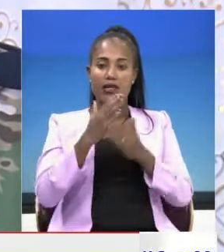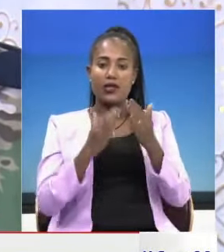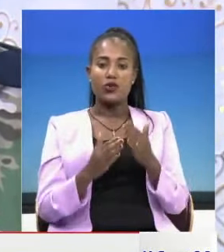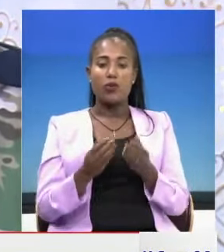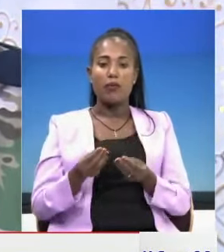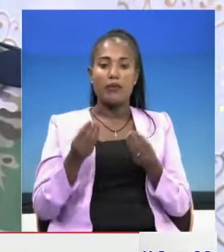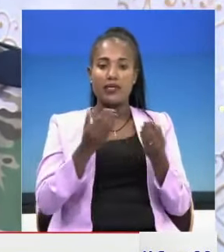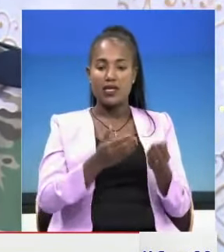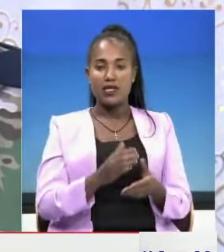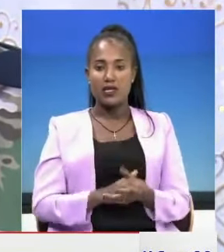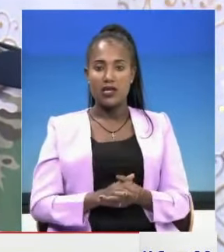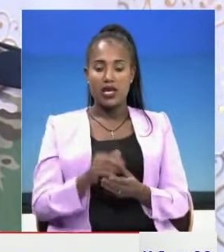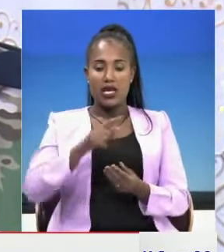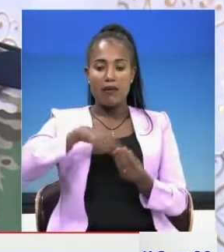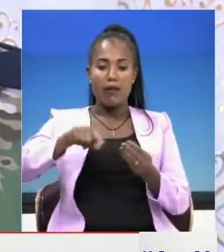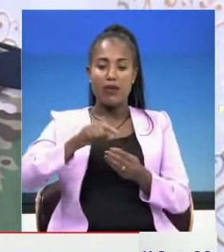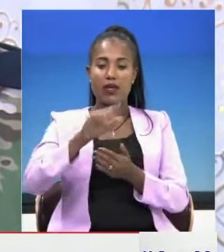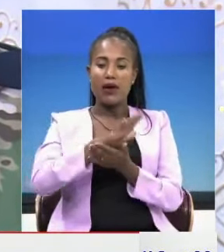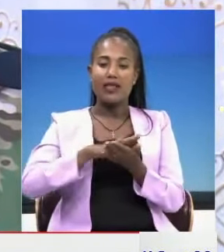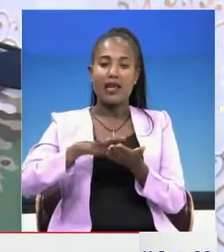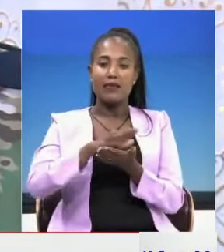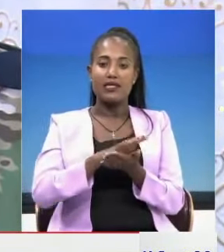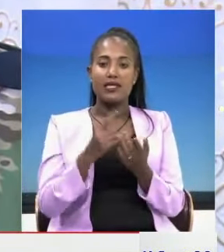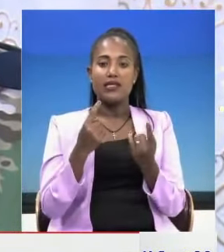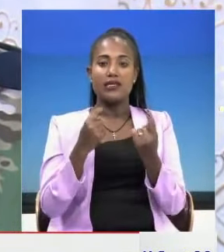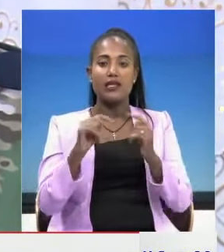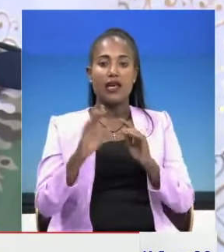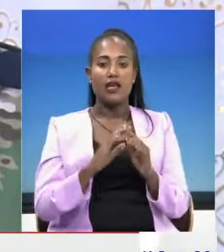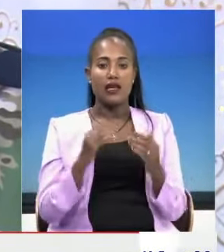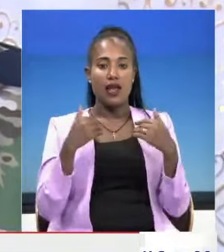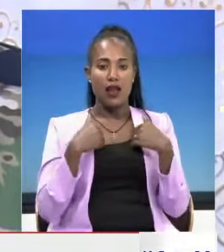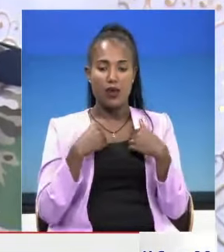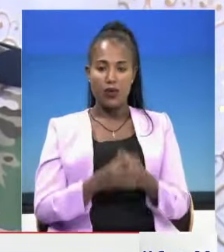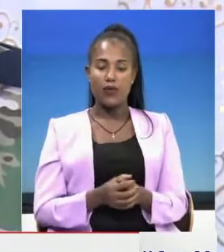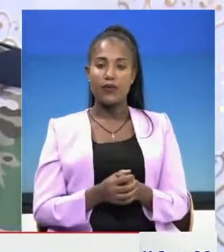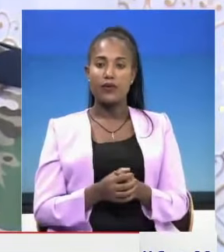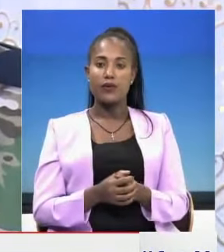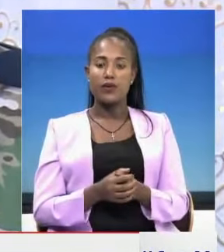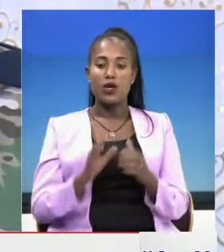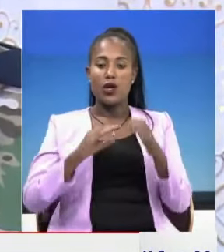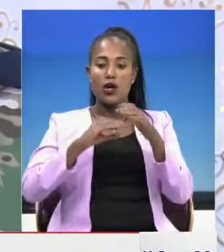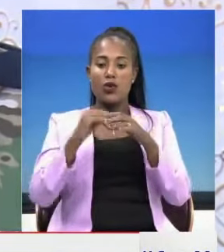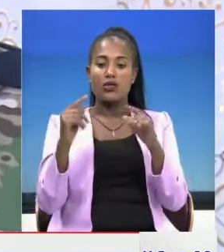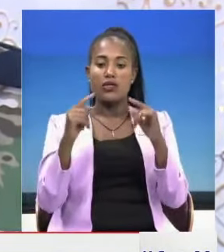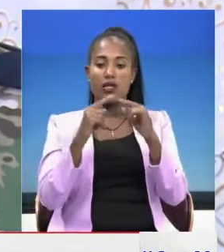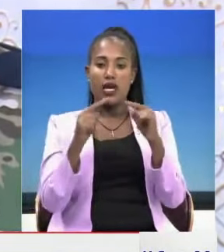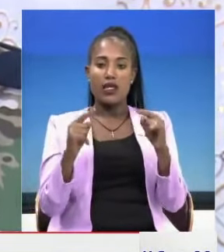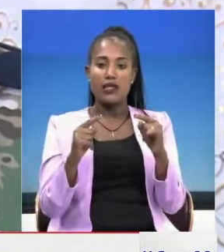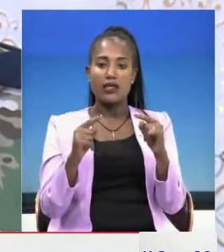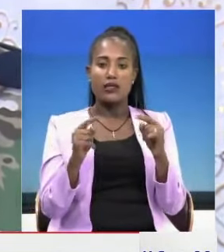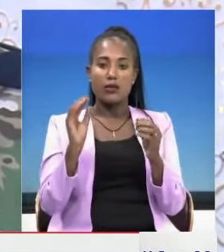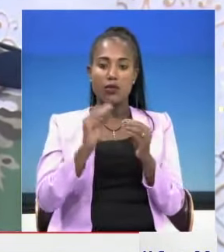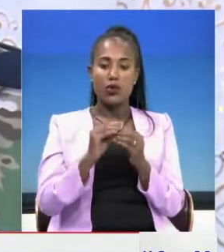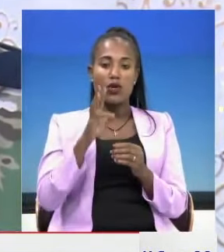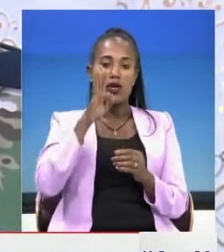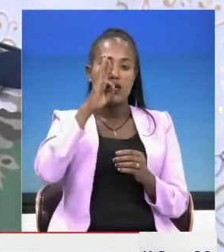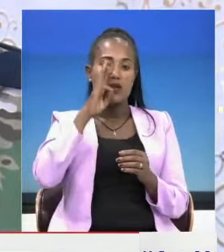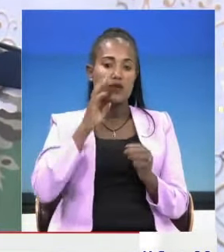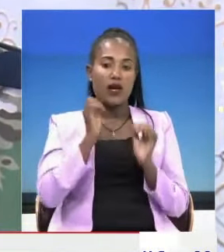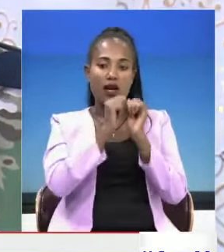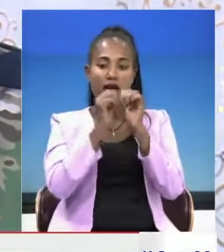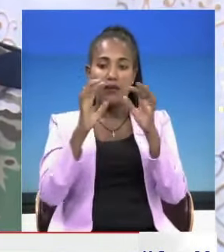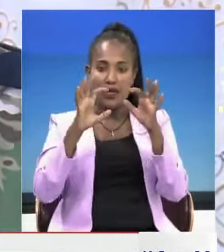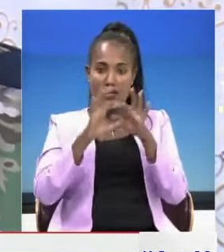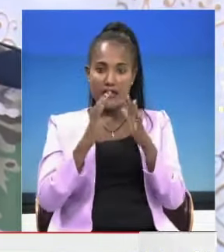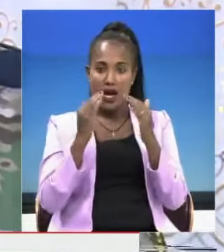በመስጠት አካባቢውን ለማተራመስ ጥረት እያደረገ ነው ያለው። ከውጭ ጠላት ጋርም ጭምር ከሱዳን ጋር